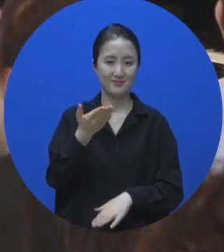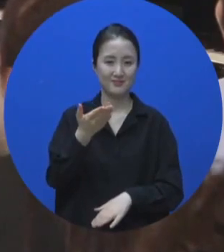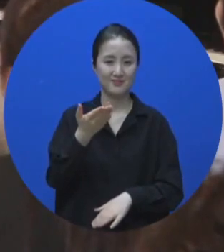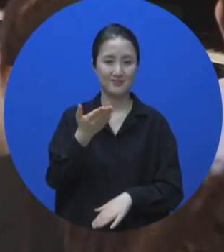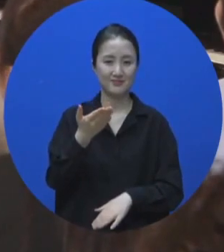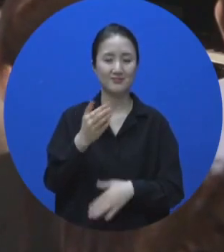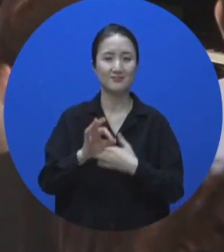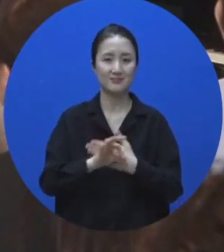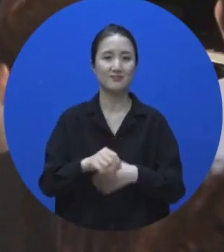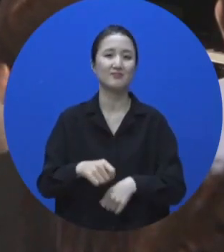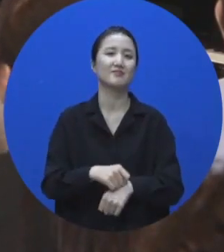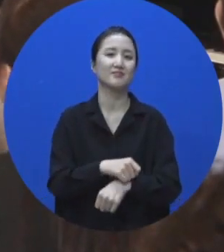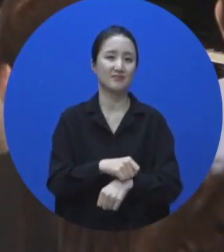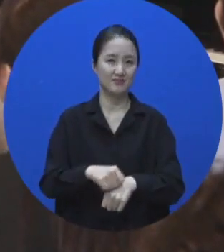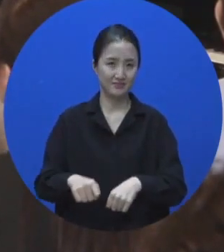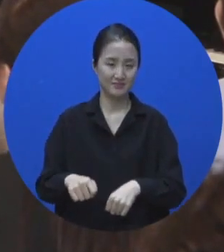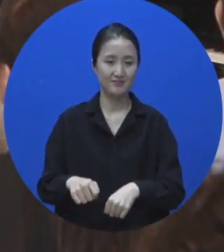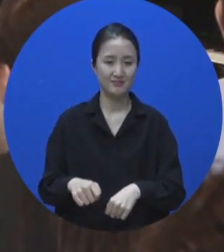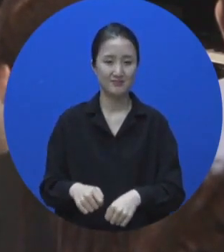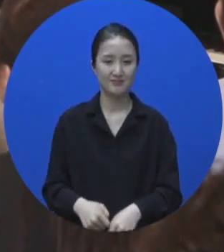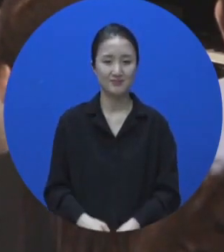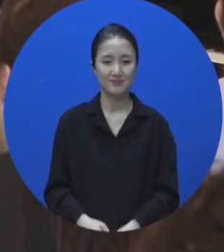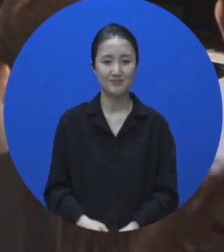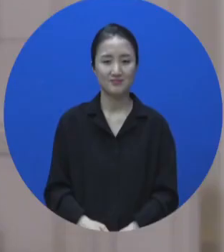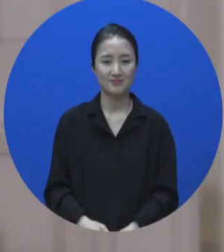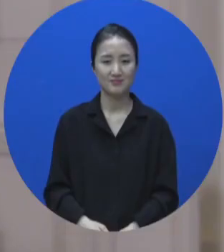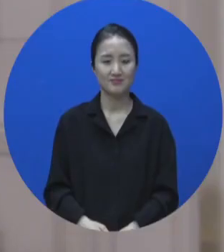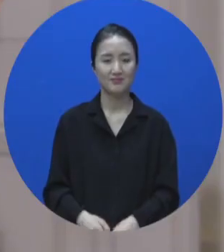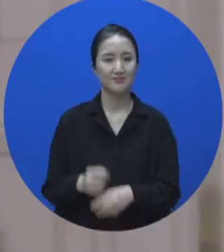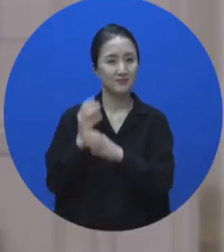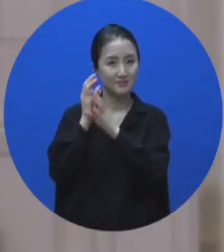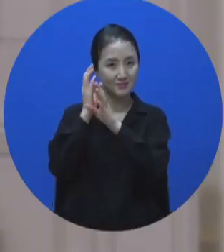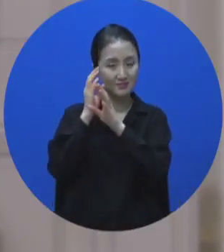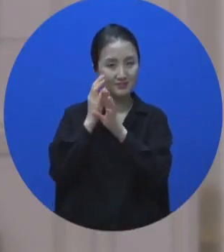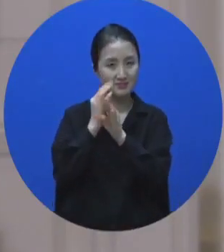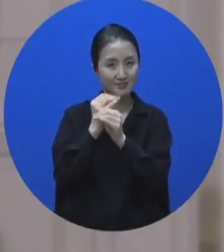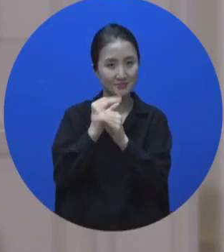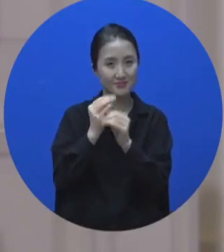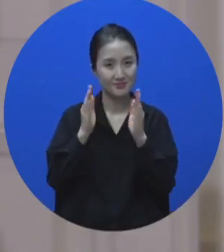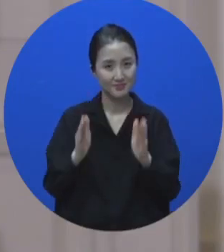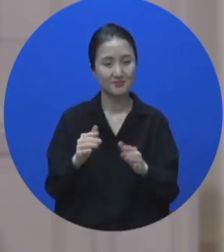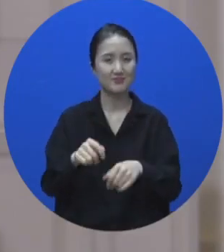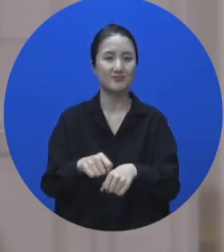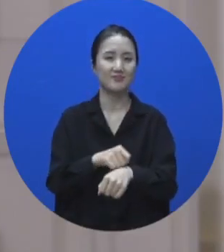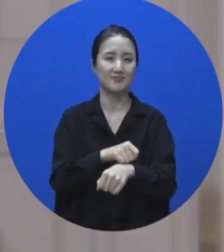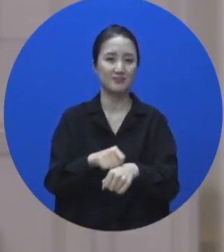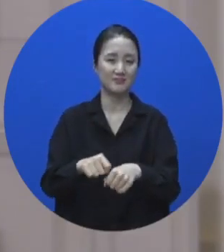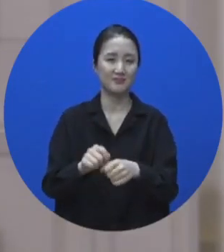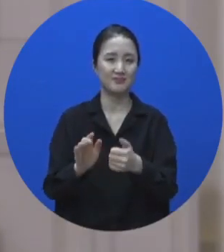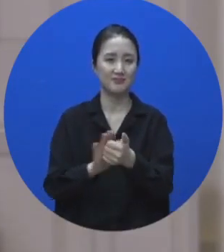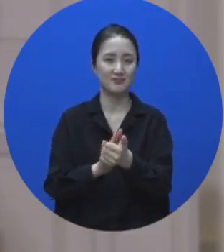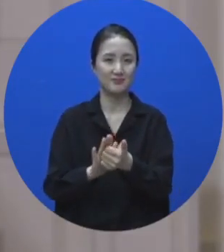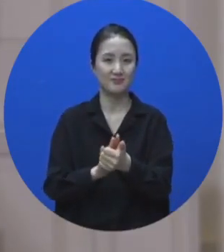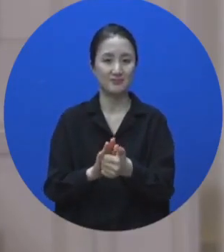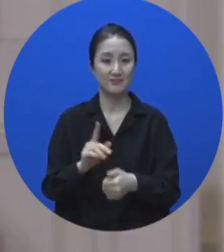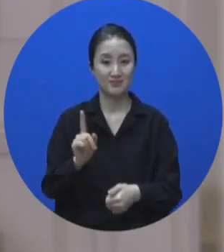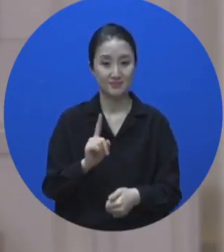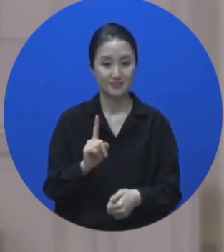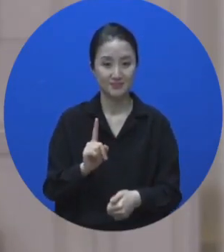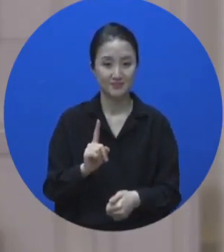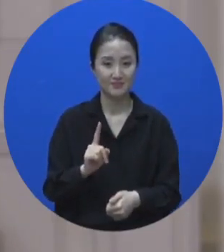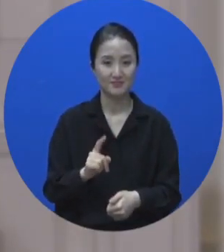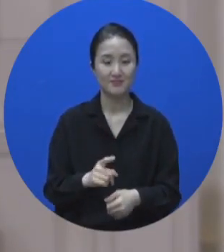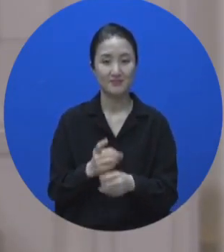아이를 3명 날 때 특별한 사람이 됩니다 그리고 기간트 꽁 이라는게 있습니다 그게